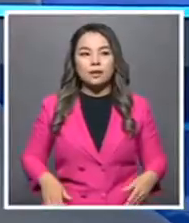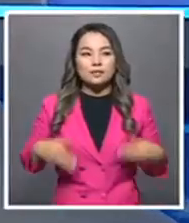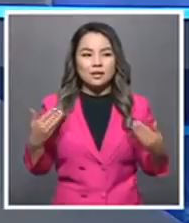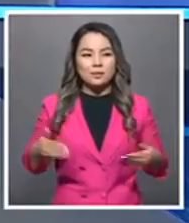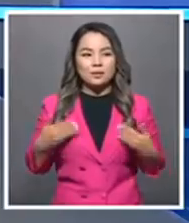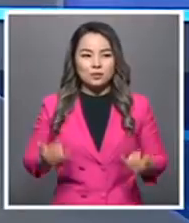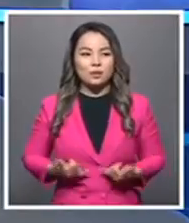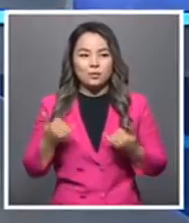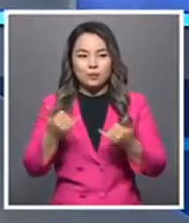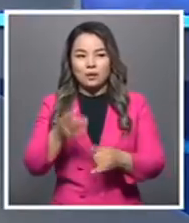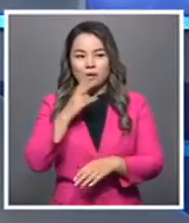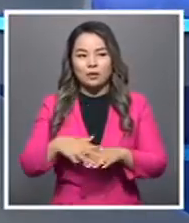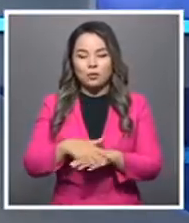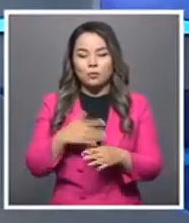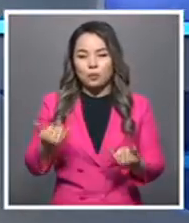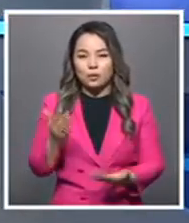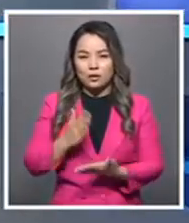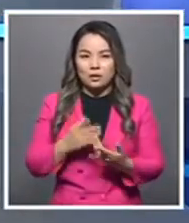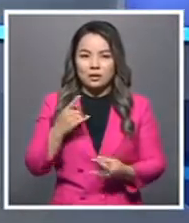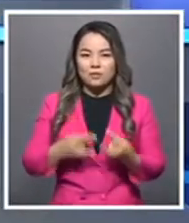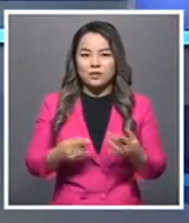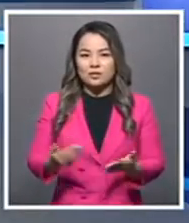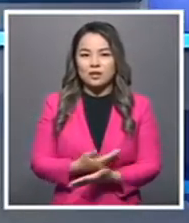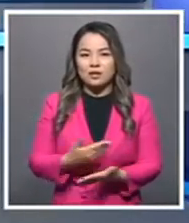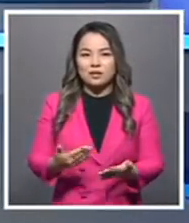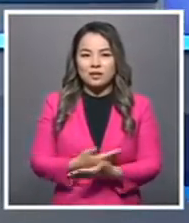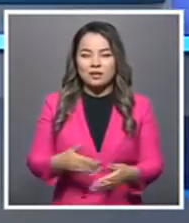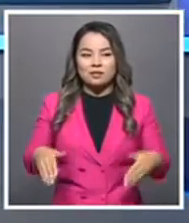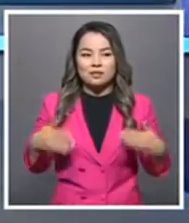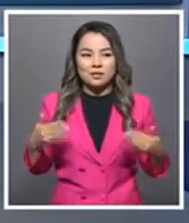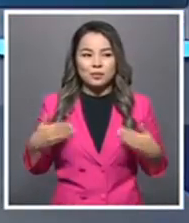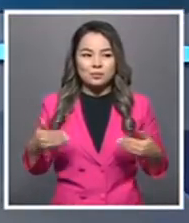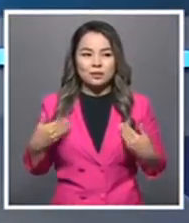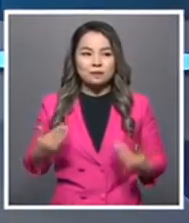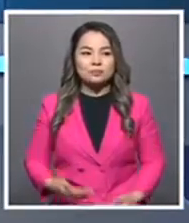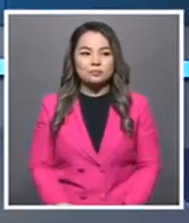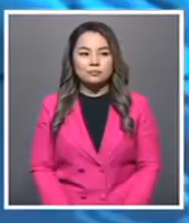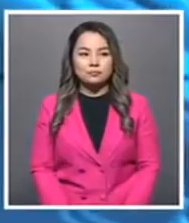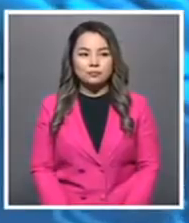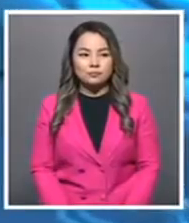Ассаламу алейкум, ардақтаға инкелей ферде ақпарат студияда мен Шерхан Жамбулы және сурдаудармашы Шырын Жанғабыл.